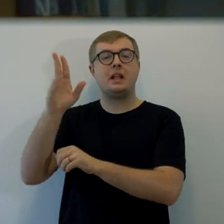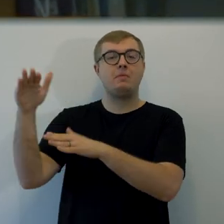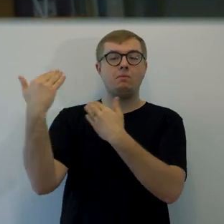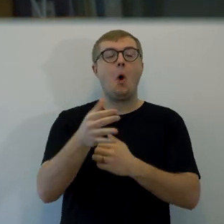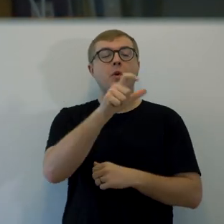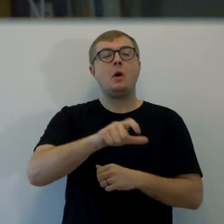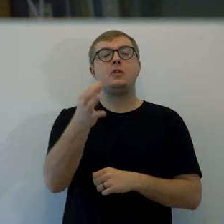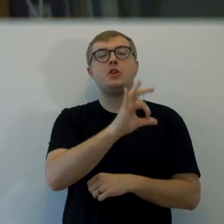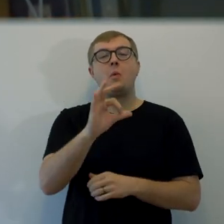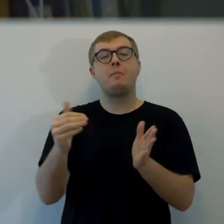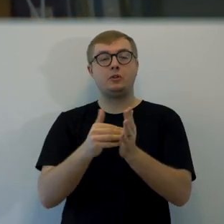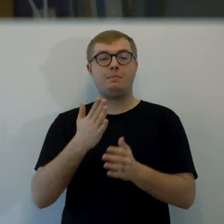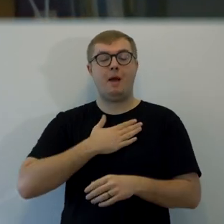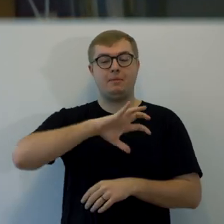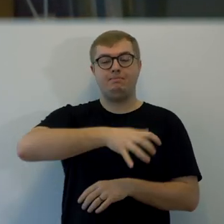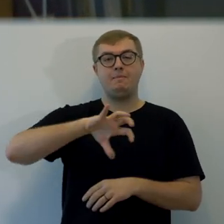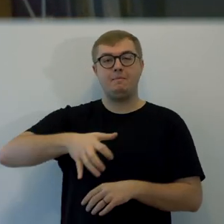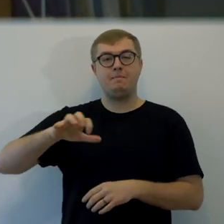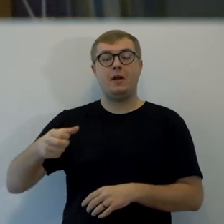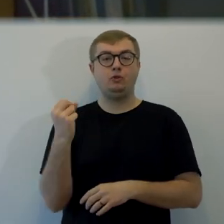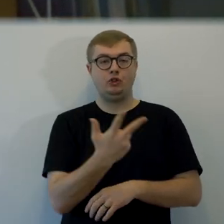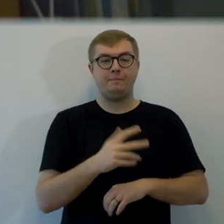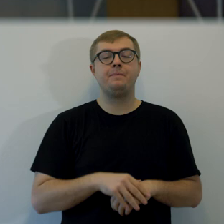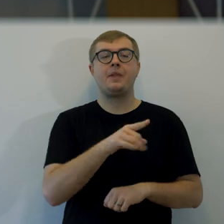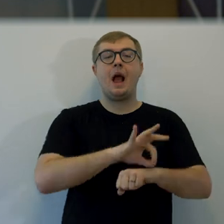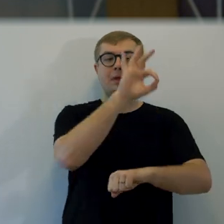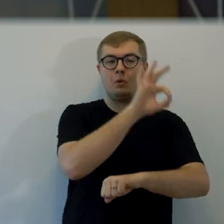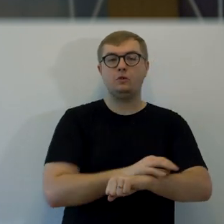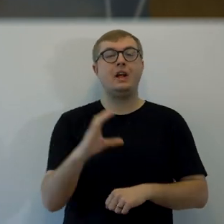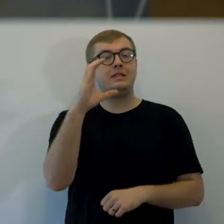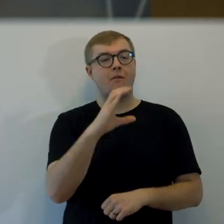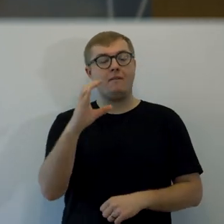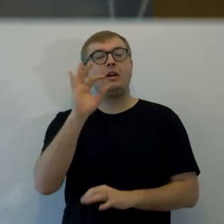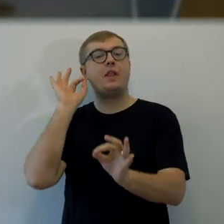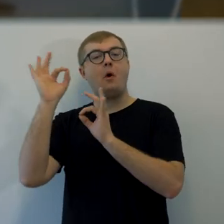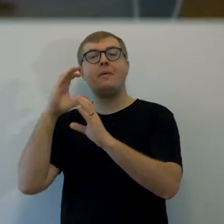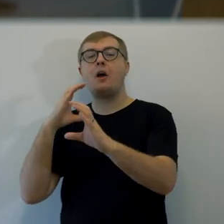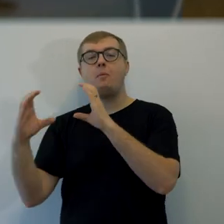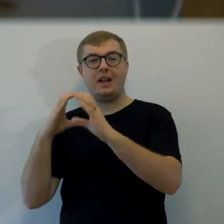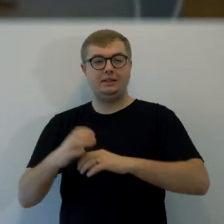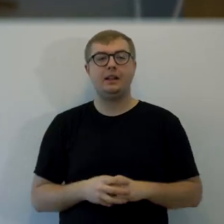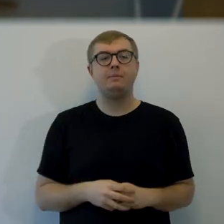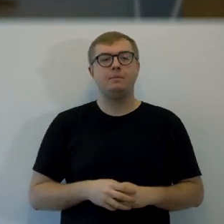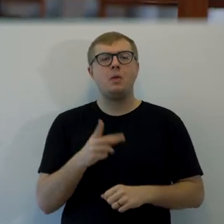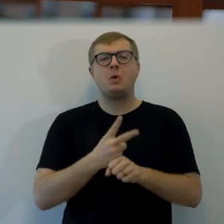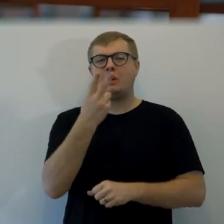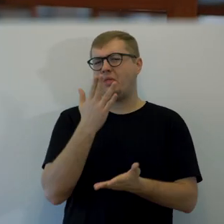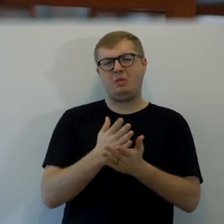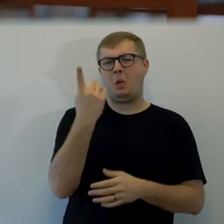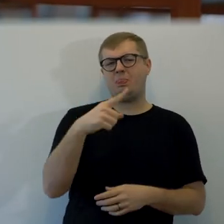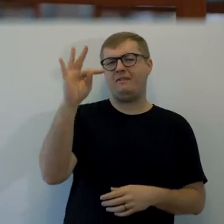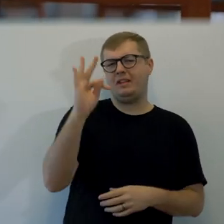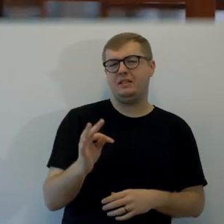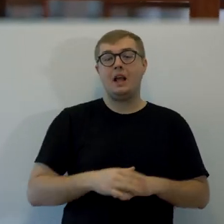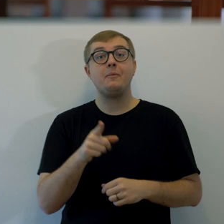zapewnieniu dostępności osobom ze szczególnymi potrzebami, dostępność dzielimy na architektoniczną, cyfrową i informacyjno-komunikacyjną. Dostępność